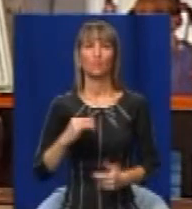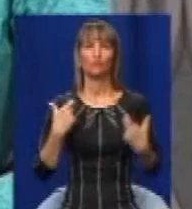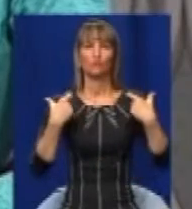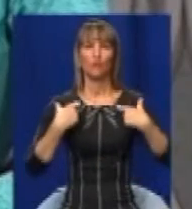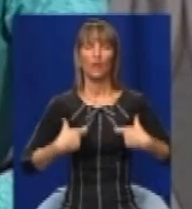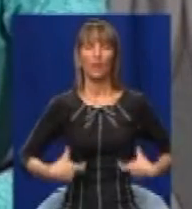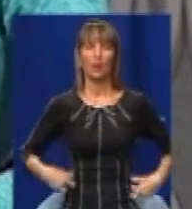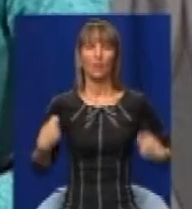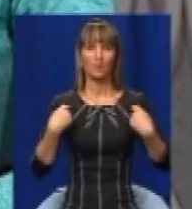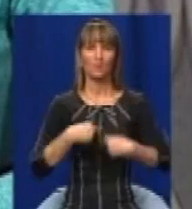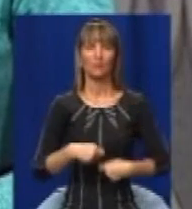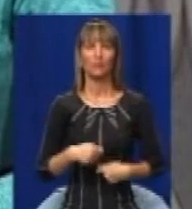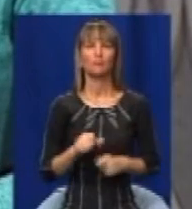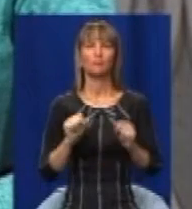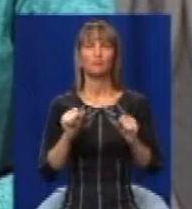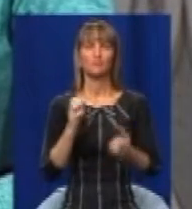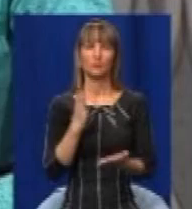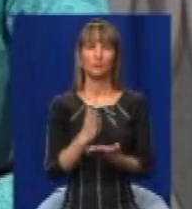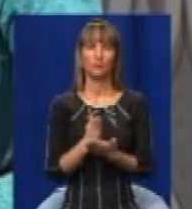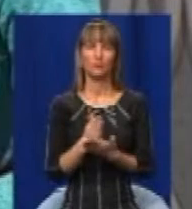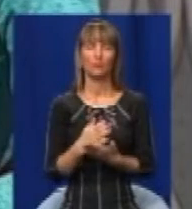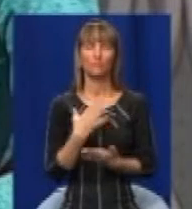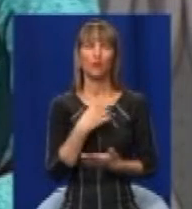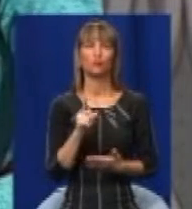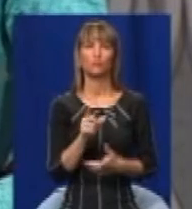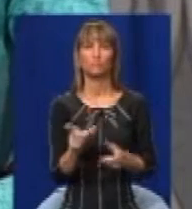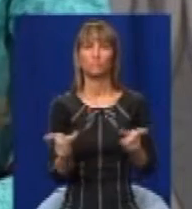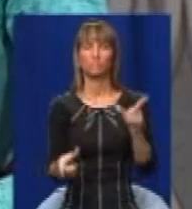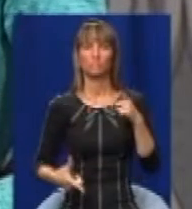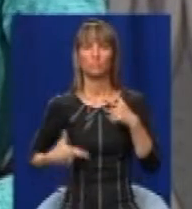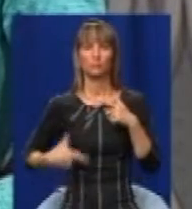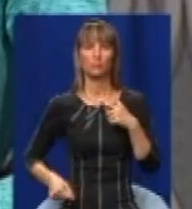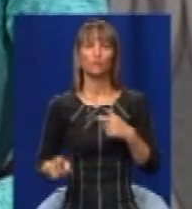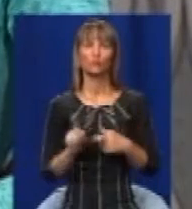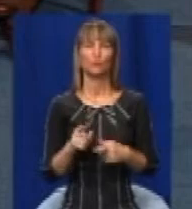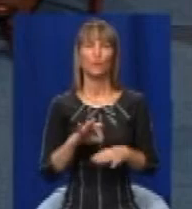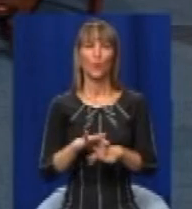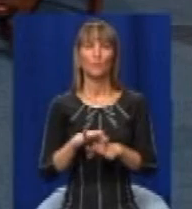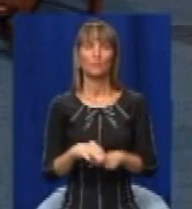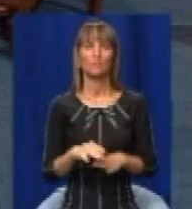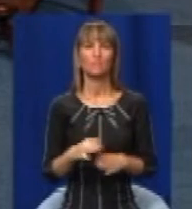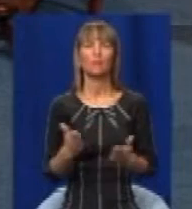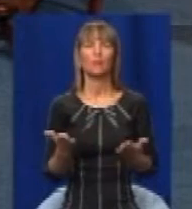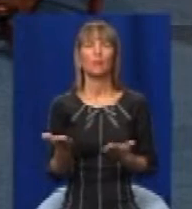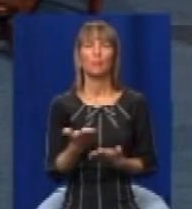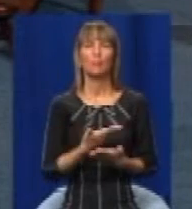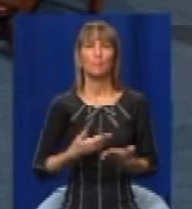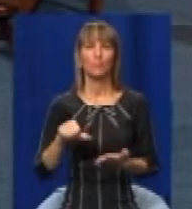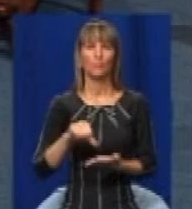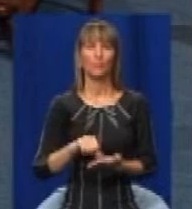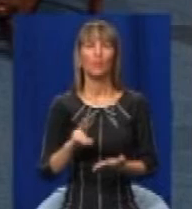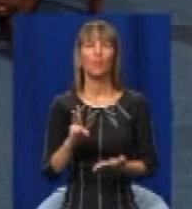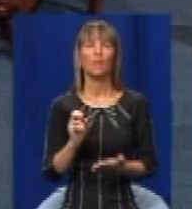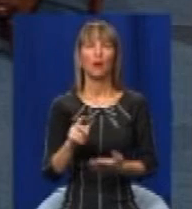має різницю взагалі, що з чим поєднувати? Дивись, ми з тобою як експерти з моди тут зараз виступаємо. А як ти вважаєш, що